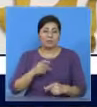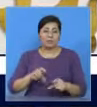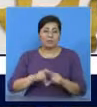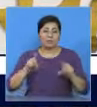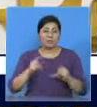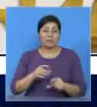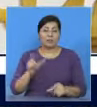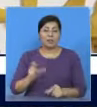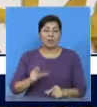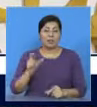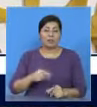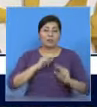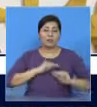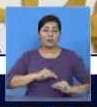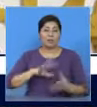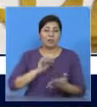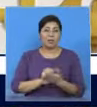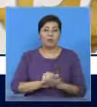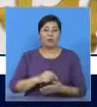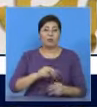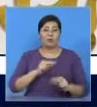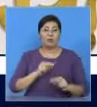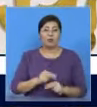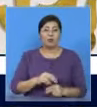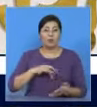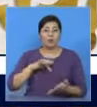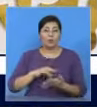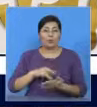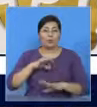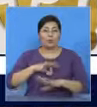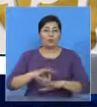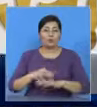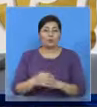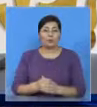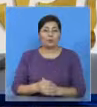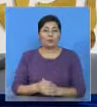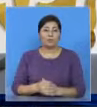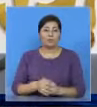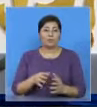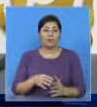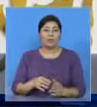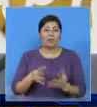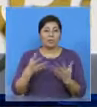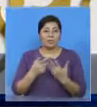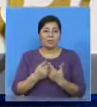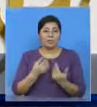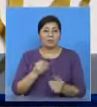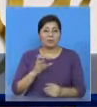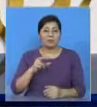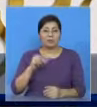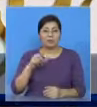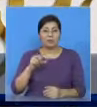осы халықты жұмыспен қамту орталығының ұйымдастыруымен ауылымызда есепте тұрған 3 жұмыссыз